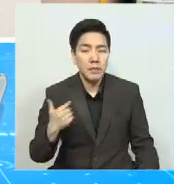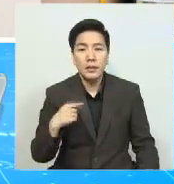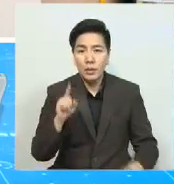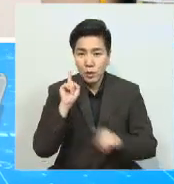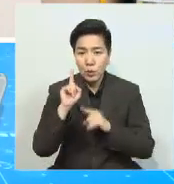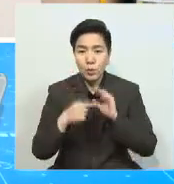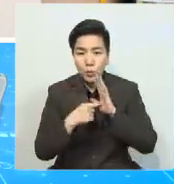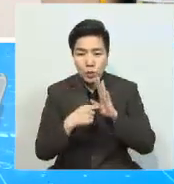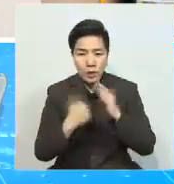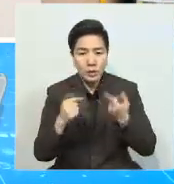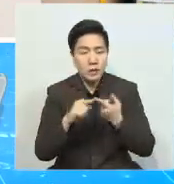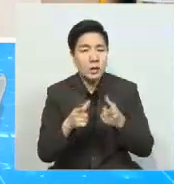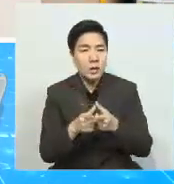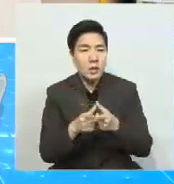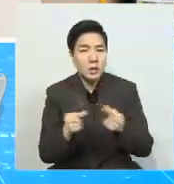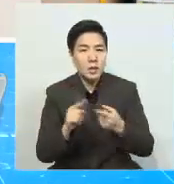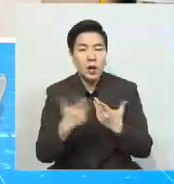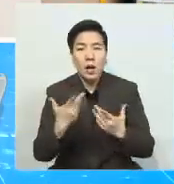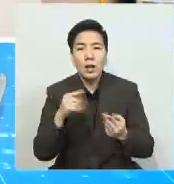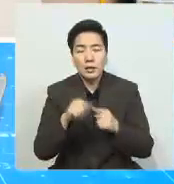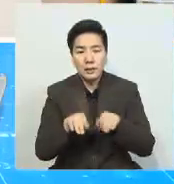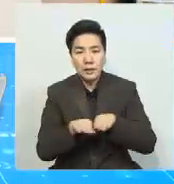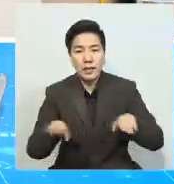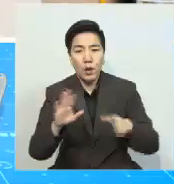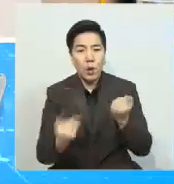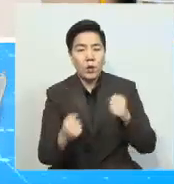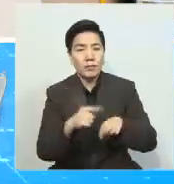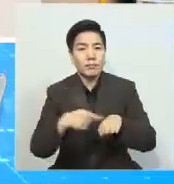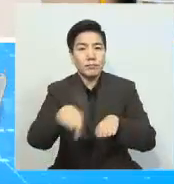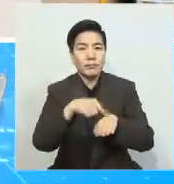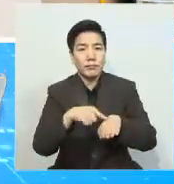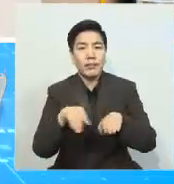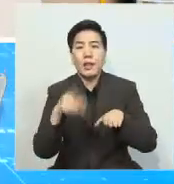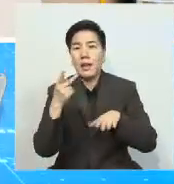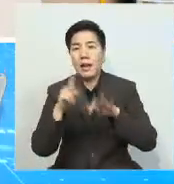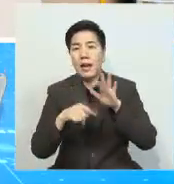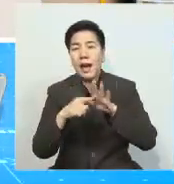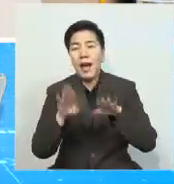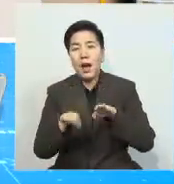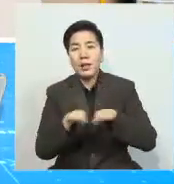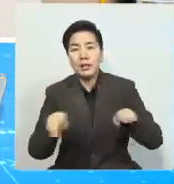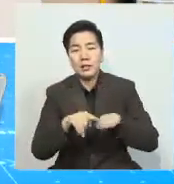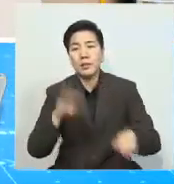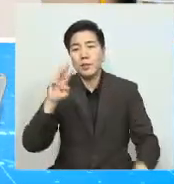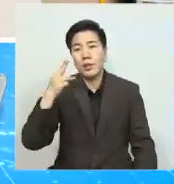1เรื่องคุณภาพเรื่องมาตรฐานของรถเนี่ยถ้ามาตรฐานยุโรปโดยใช้